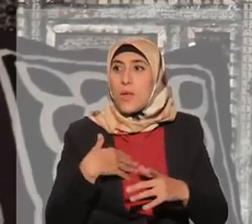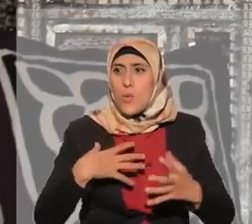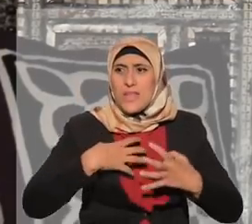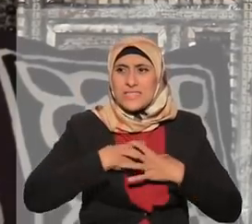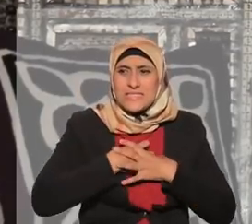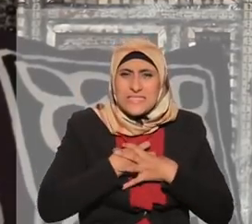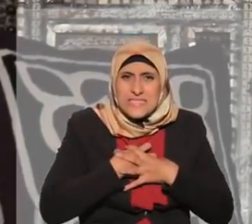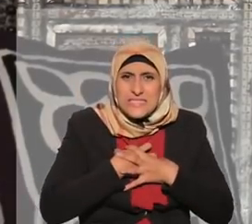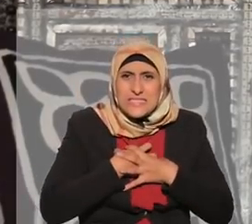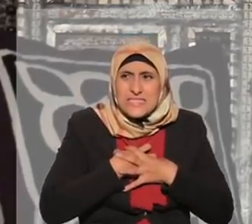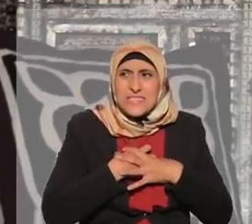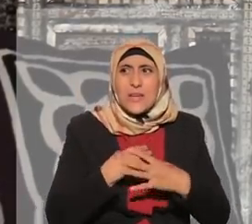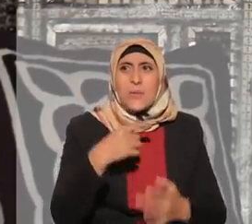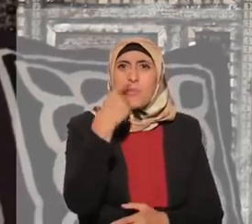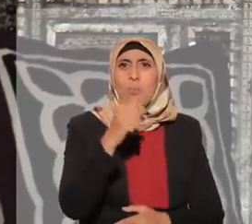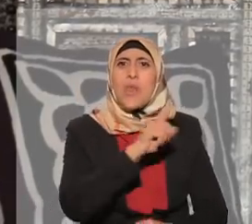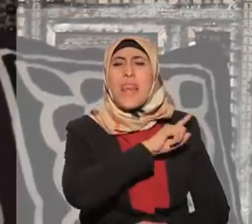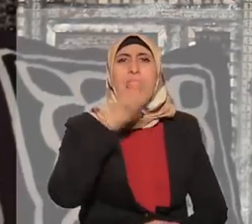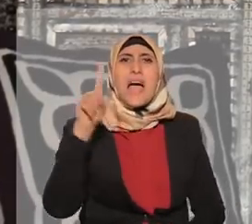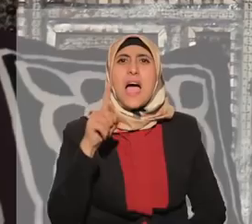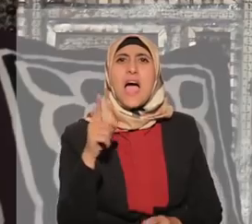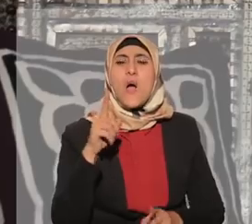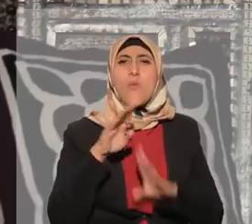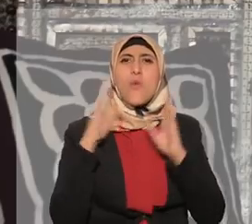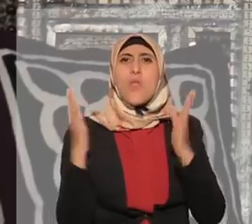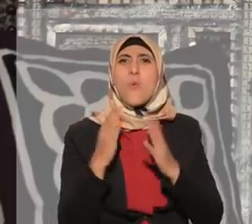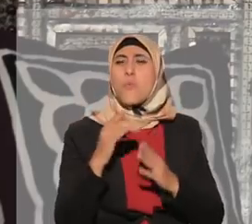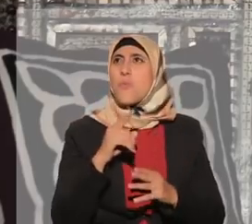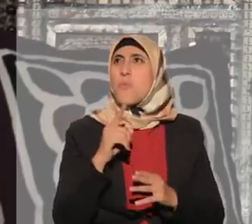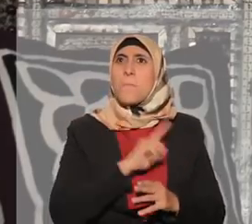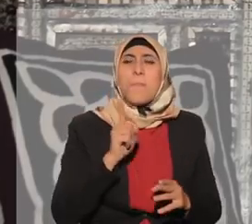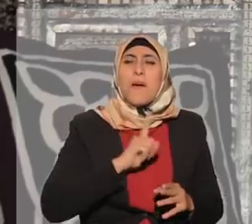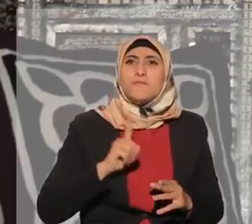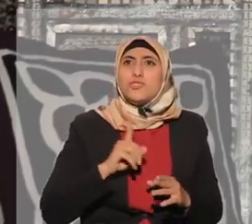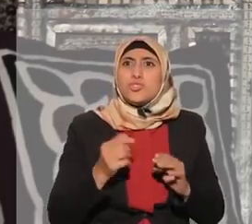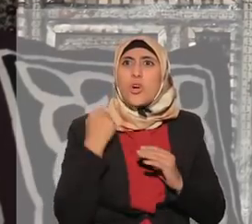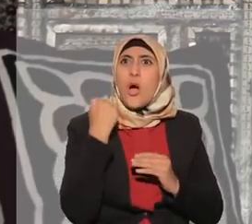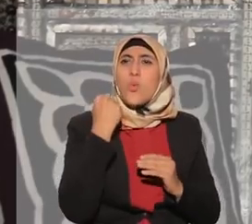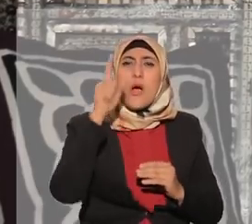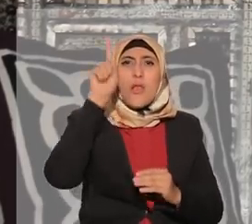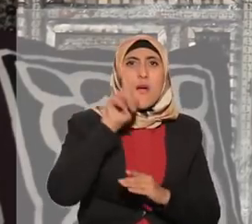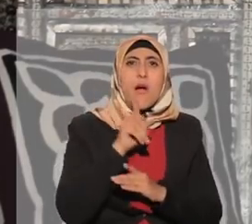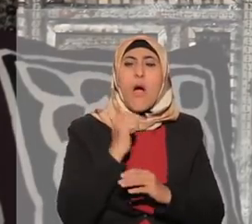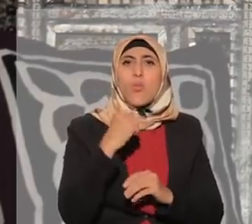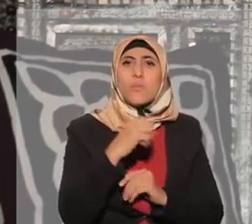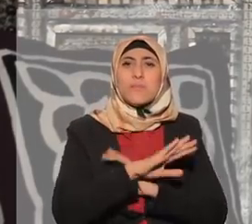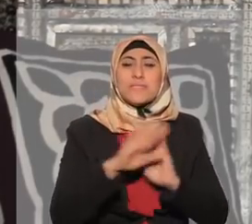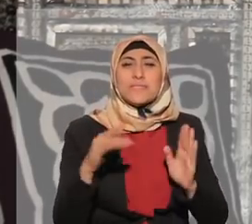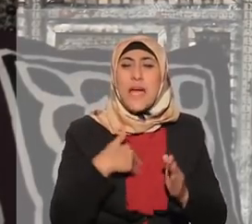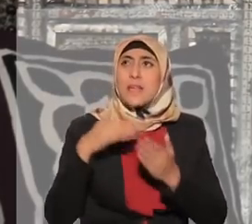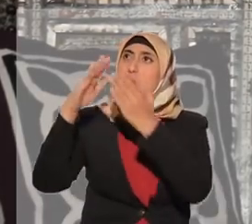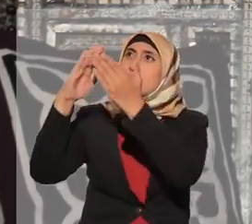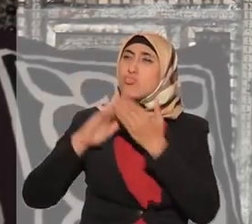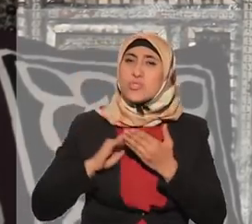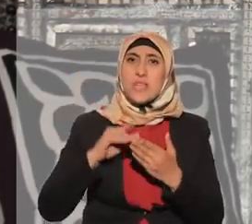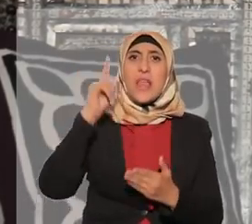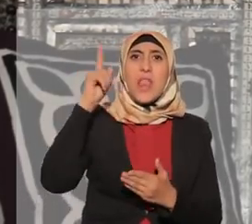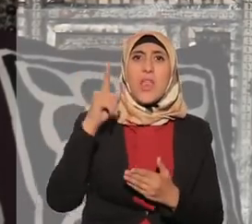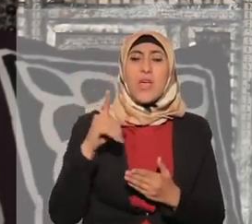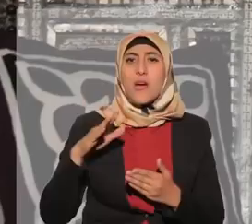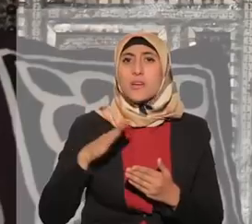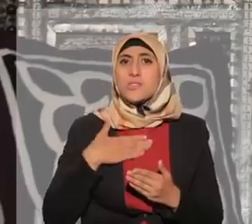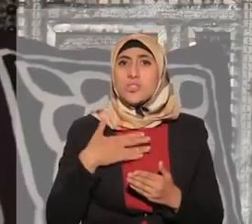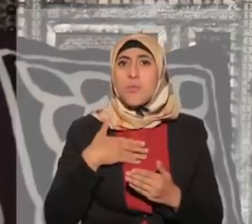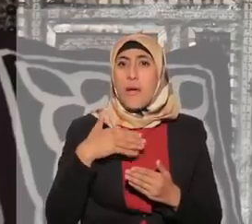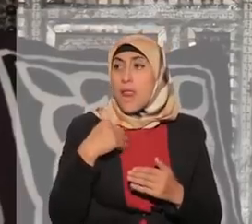أو وقال لا حول ولا قوة إلا بالله العلي العظيم، وحاله وهو يقولها مستعينا بالله